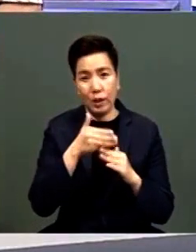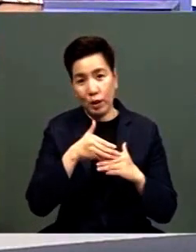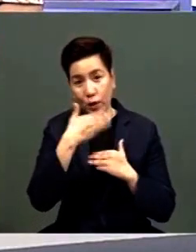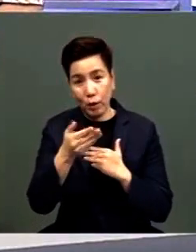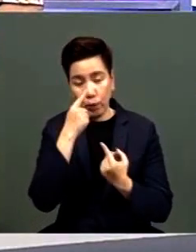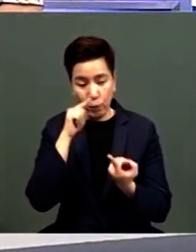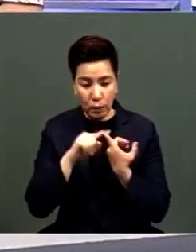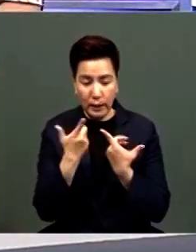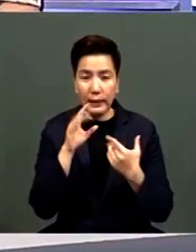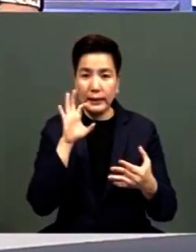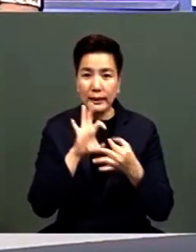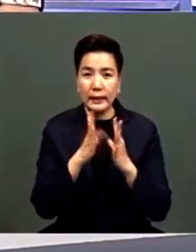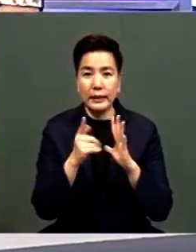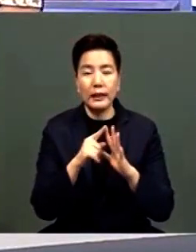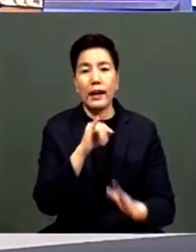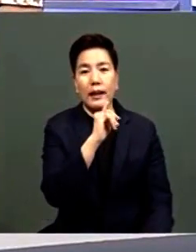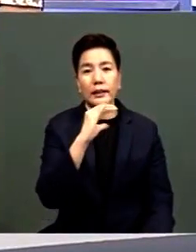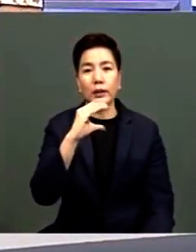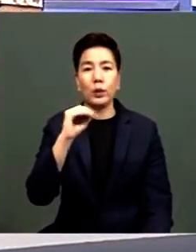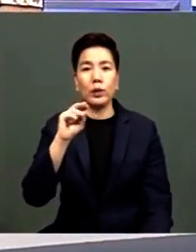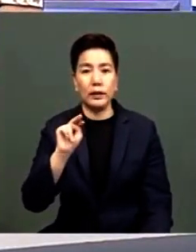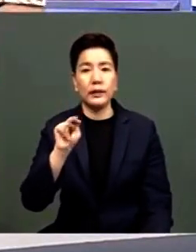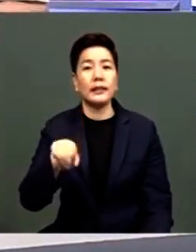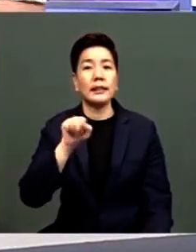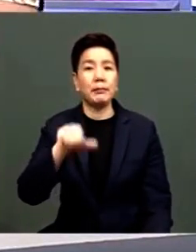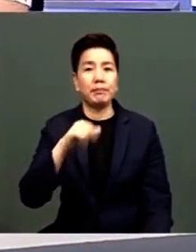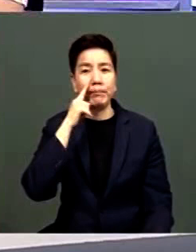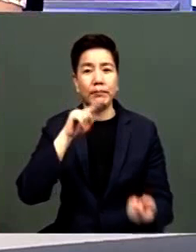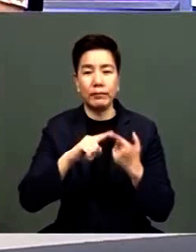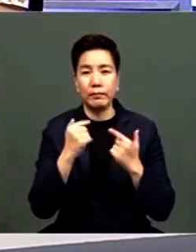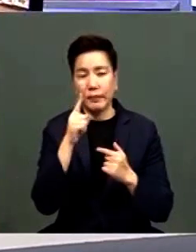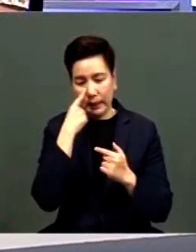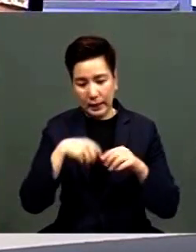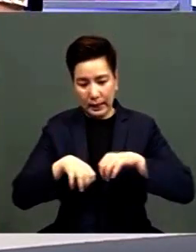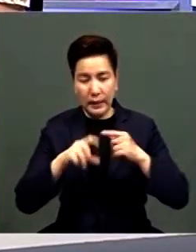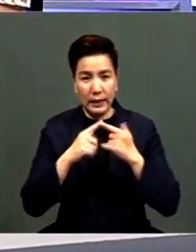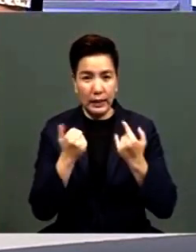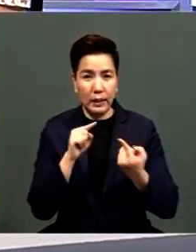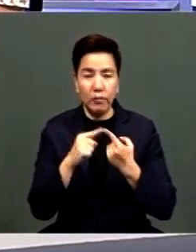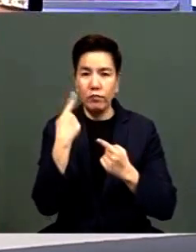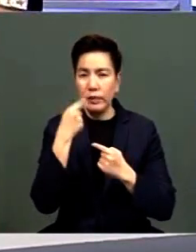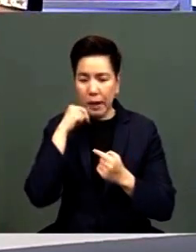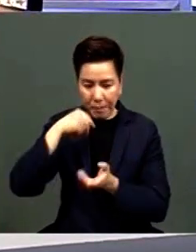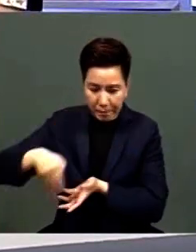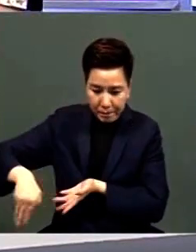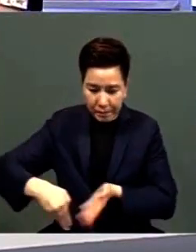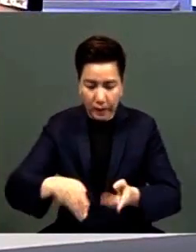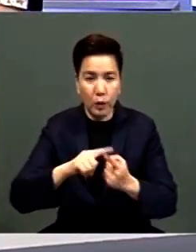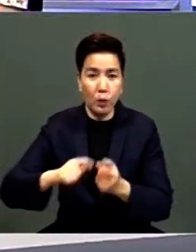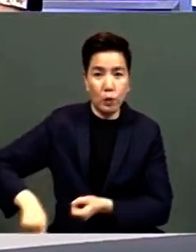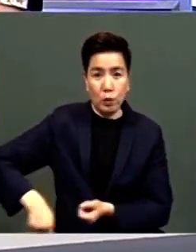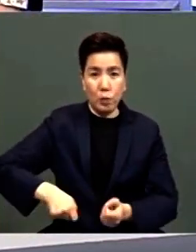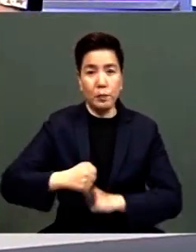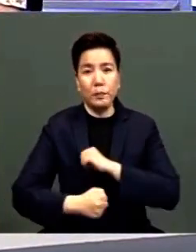ไลท์ค่ะพาคุณผู้ชมไปติดตามบรรยากาศที่ไอคอนสยามกันบ้างที่ตอนนี้ก็มีการจัดงานนะคะมหัศจรรย์เจ้าพระยามหาสงกร